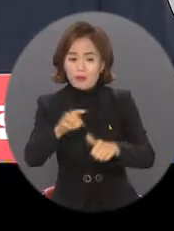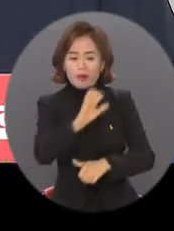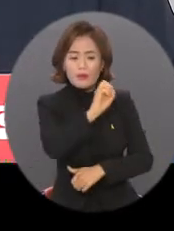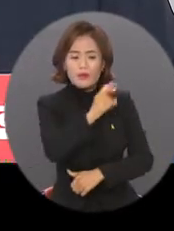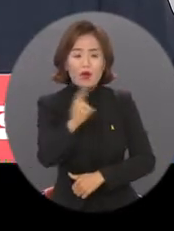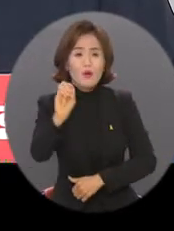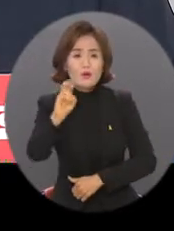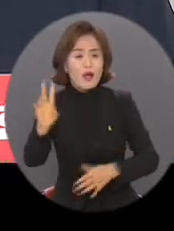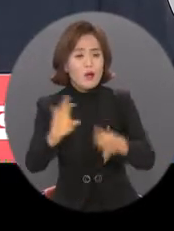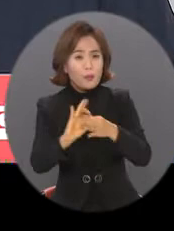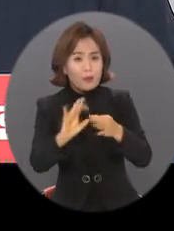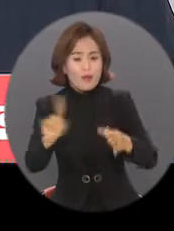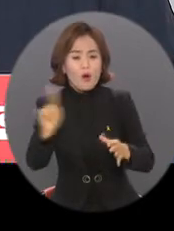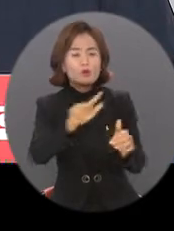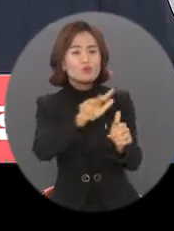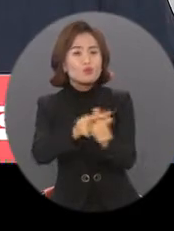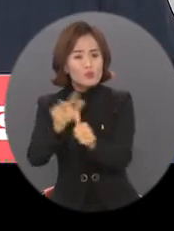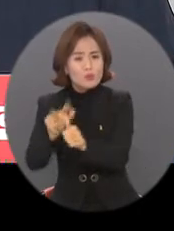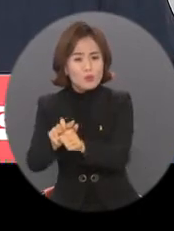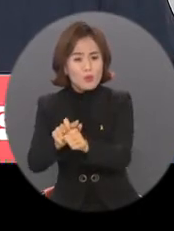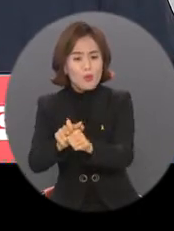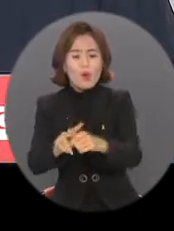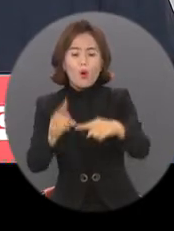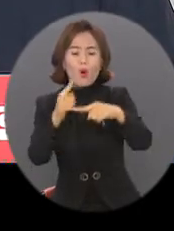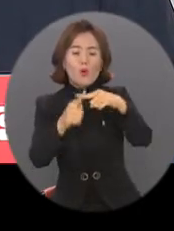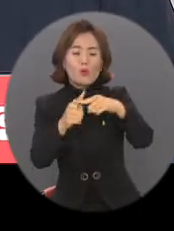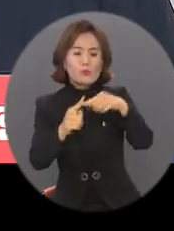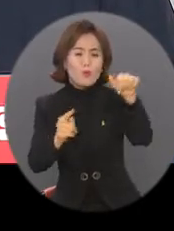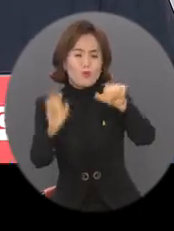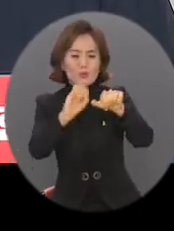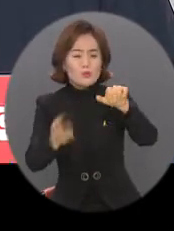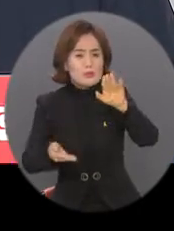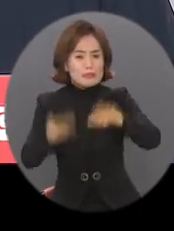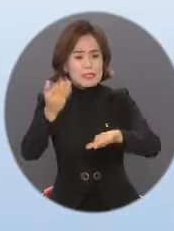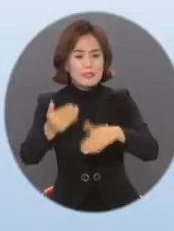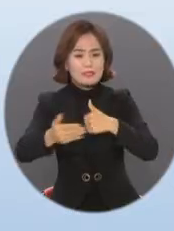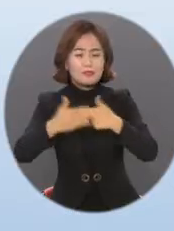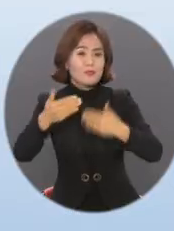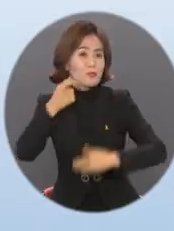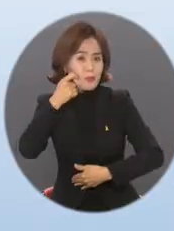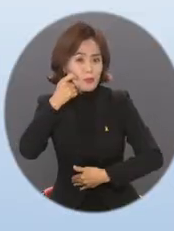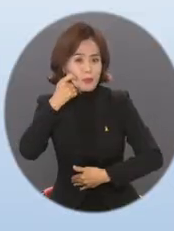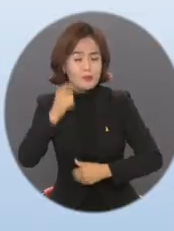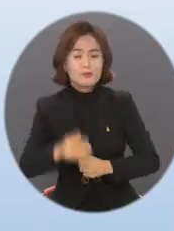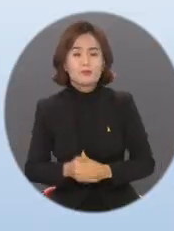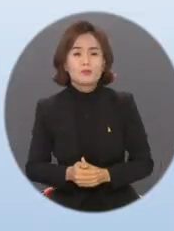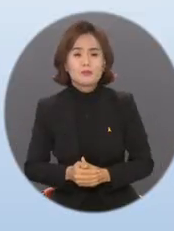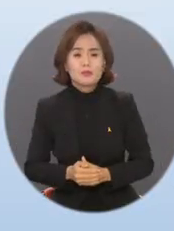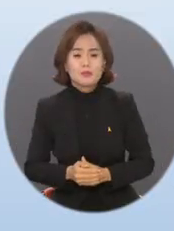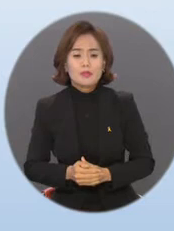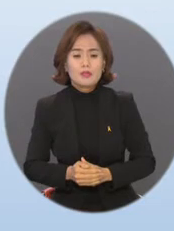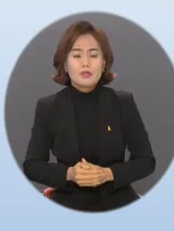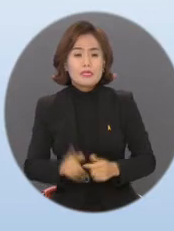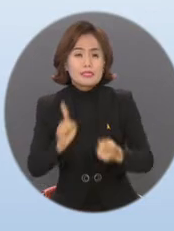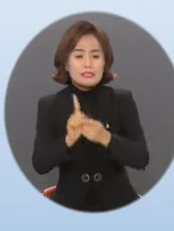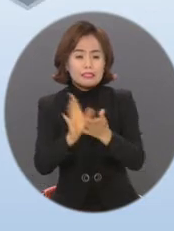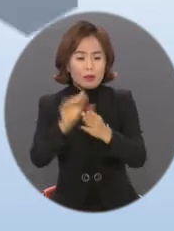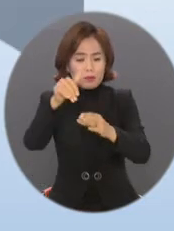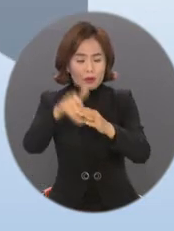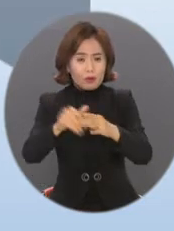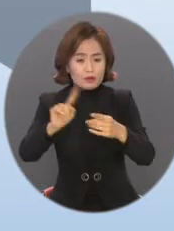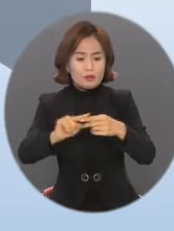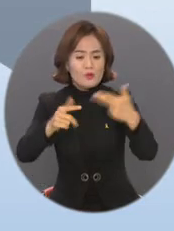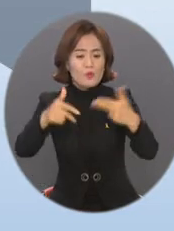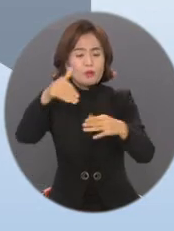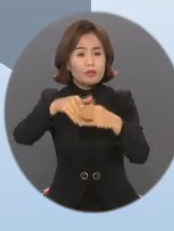막론하고 어느 후보도 아직까지는 과 반에 지지를 끌어내지 못하고 있습니다 직선제 시행 이후 치러진 7번의 대상에서도